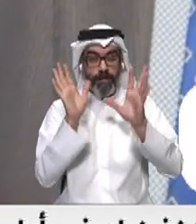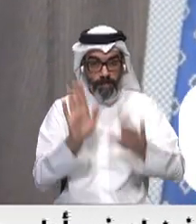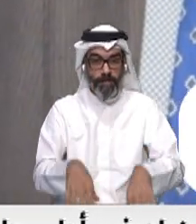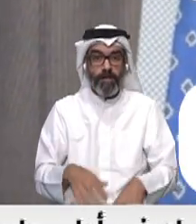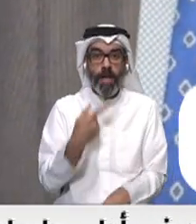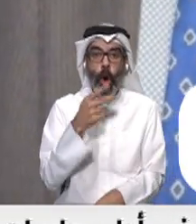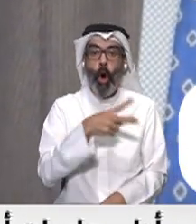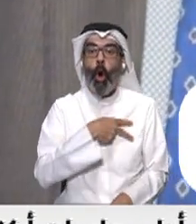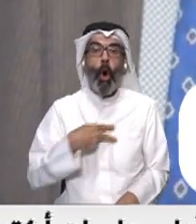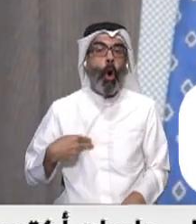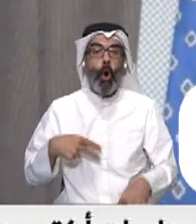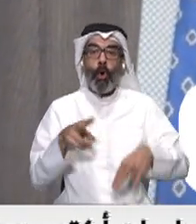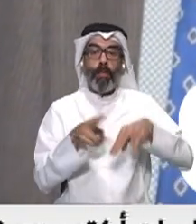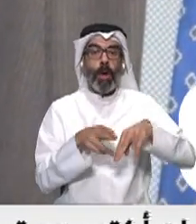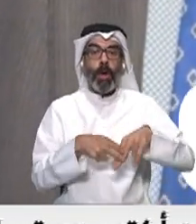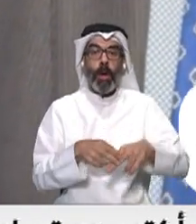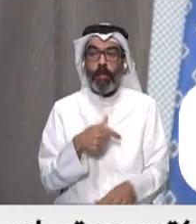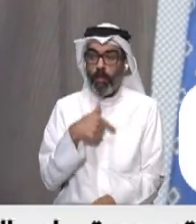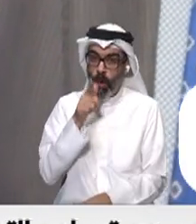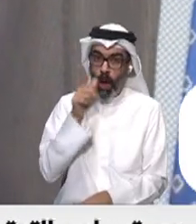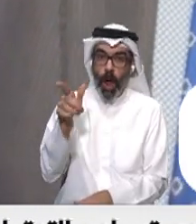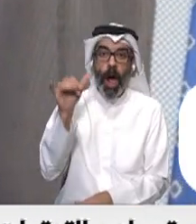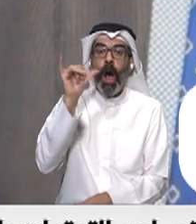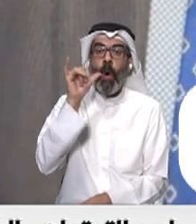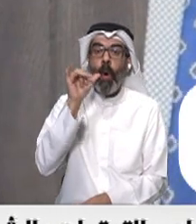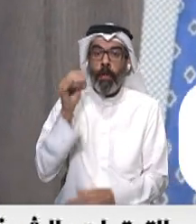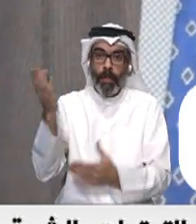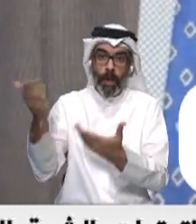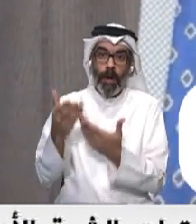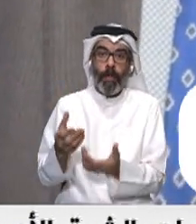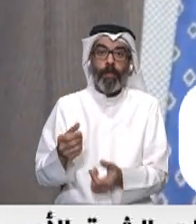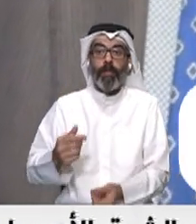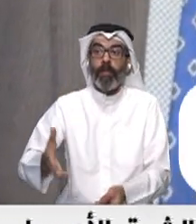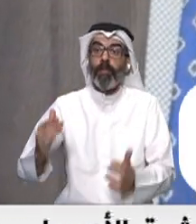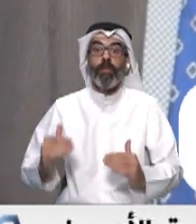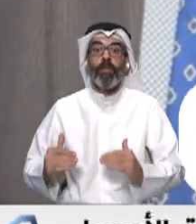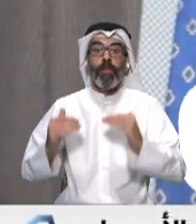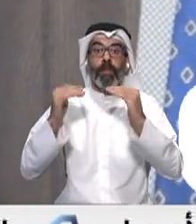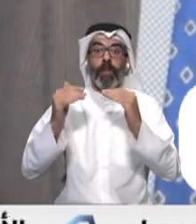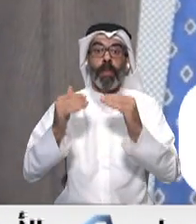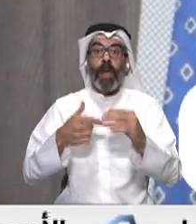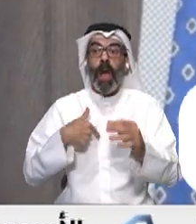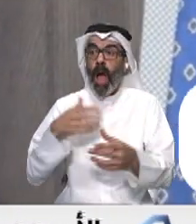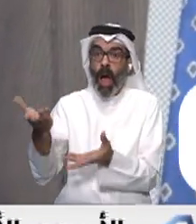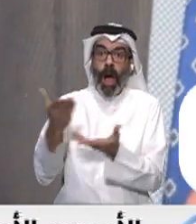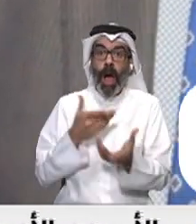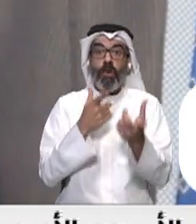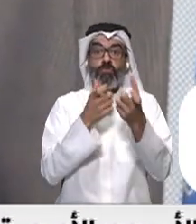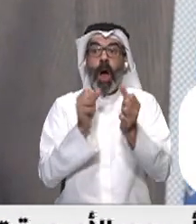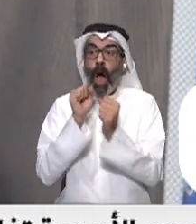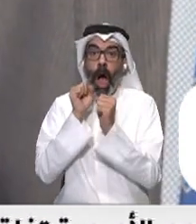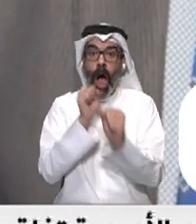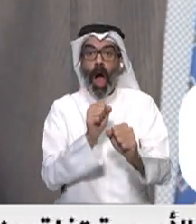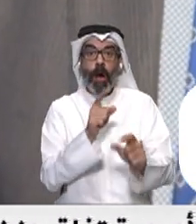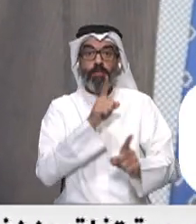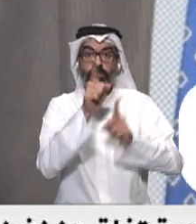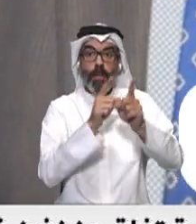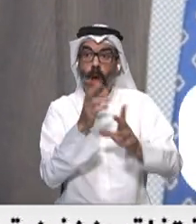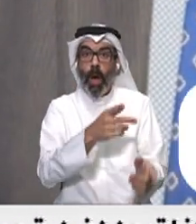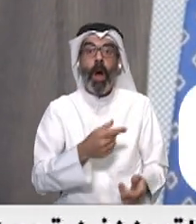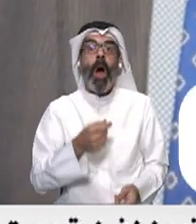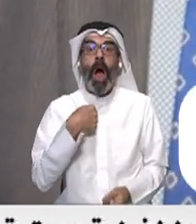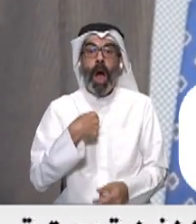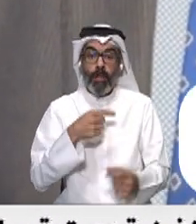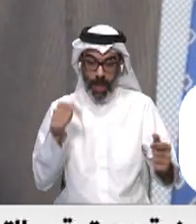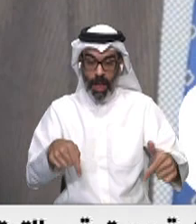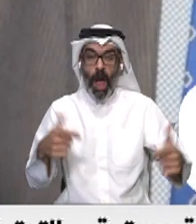الحكومه الاسرائيليه طلبت نظيرتها البريطانيه بضروره رفع الحظر عن صادرات بعض السلاح الى الكيان المحتل بسبب